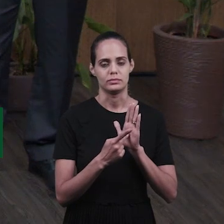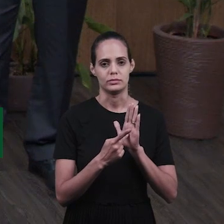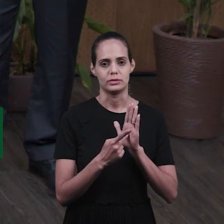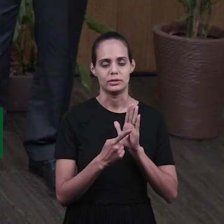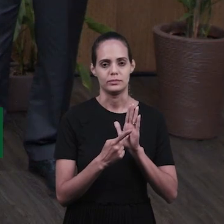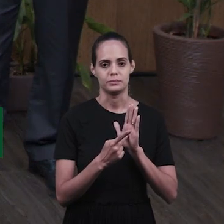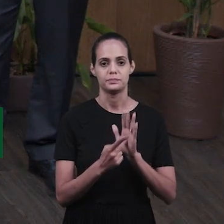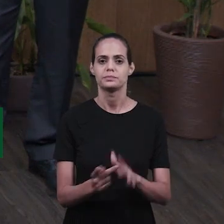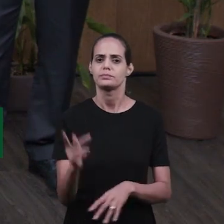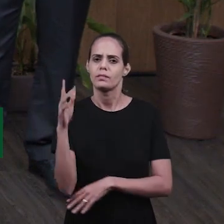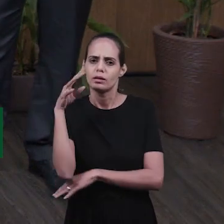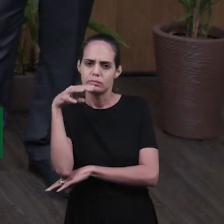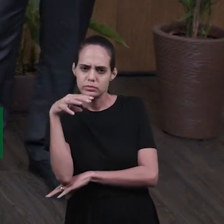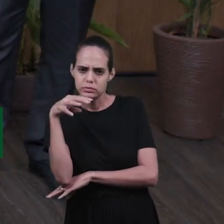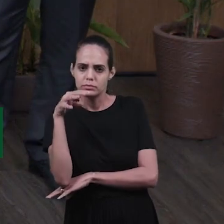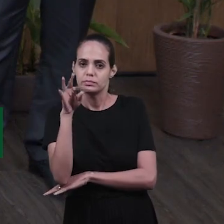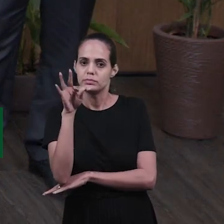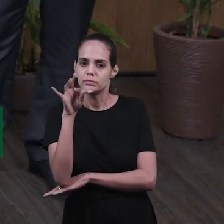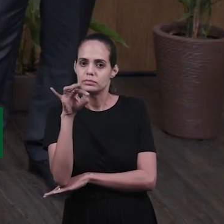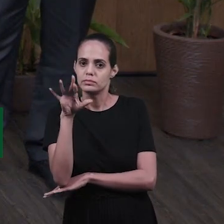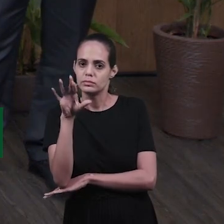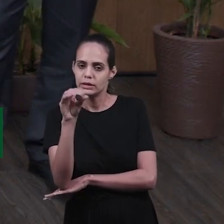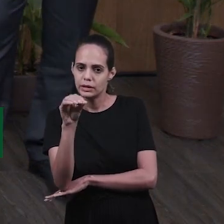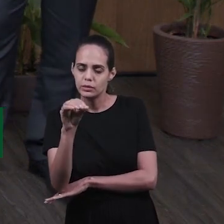du blé et du livret,